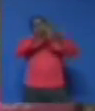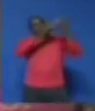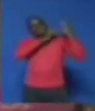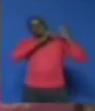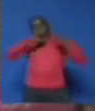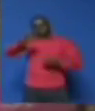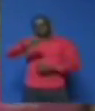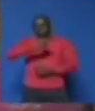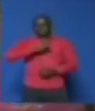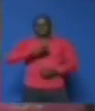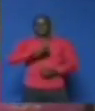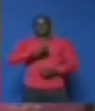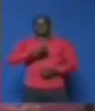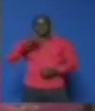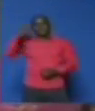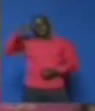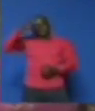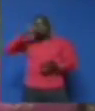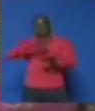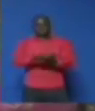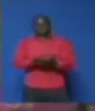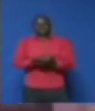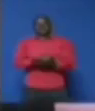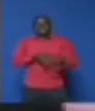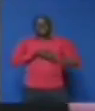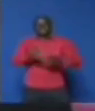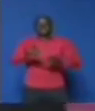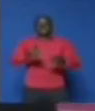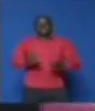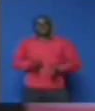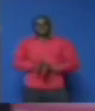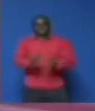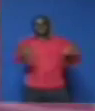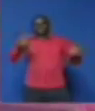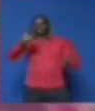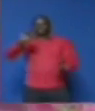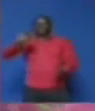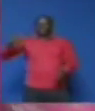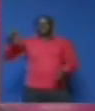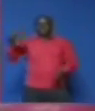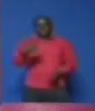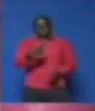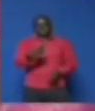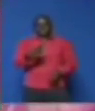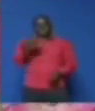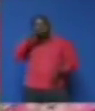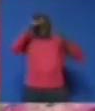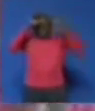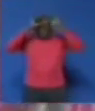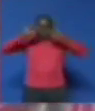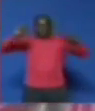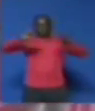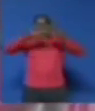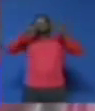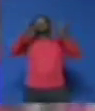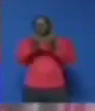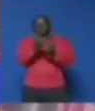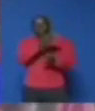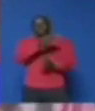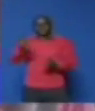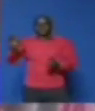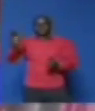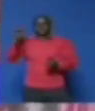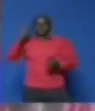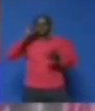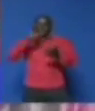à l'occasion la tva des ong guy pas égaux et la présidente de l'association burkinabè des sages-femmes